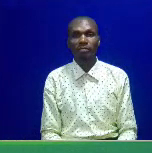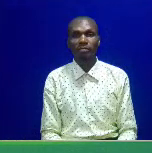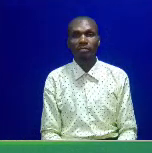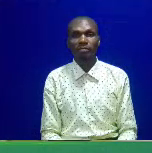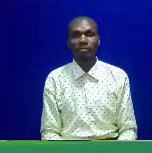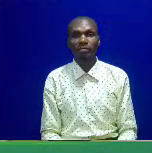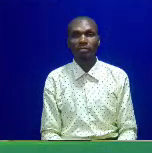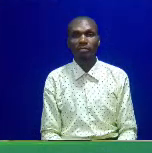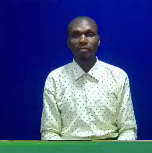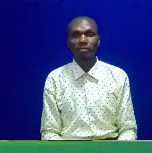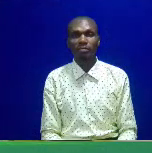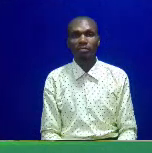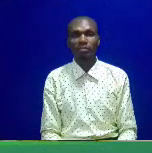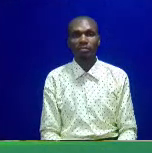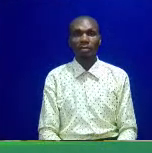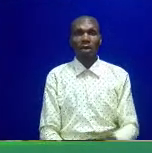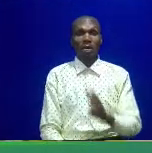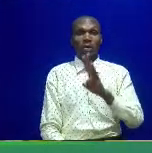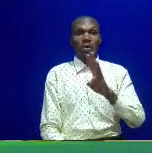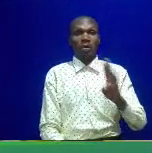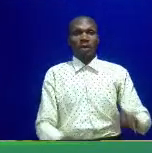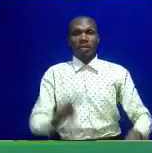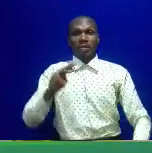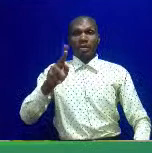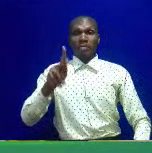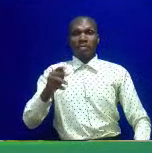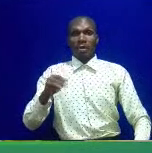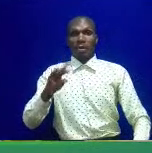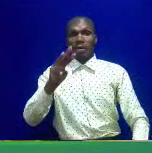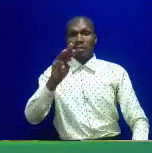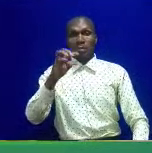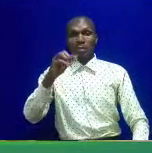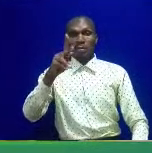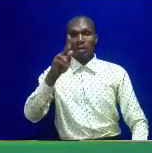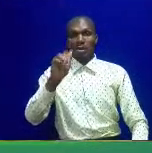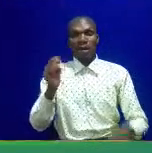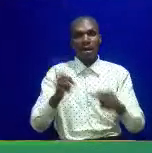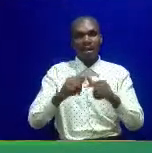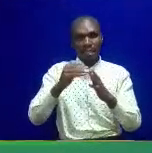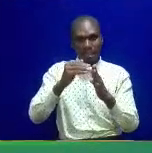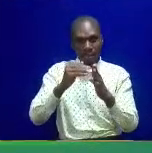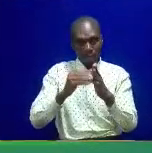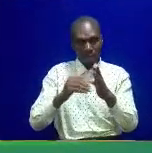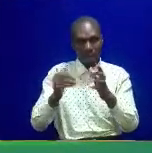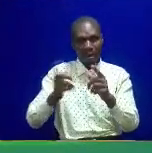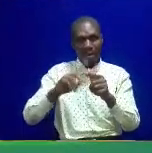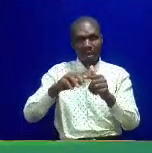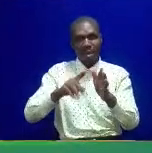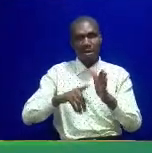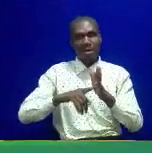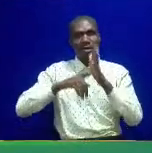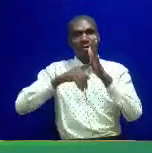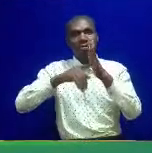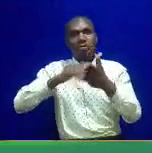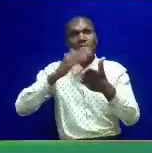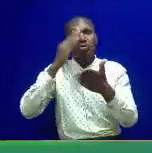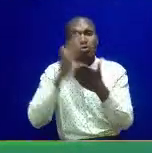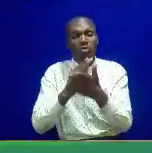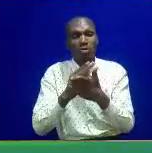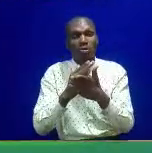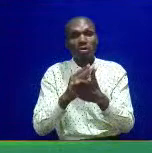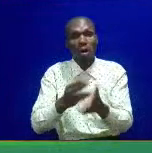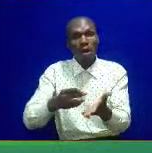through the basaris. Mbunge o West Mogirango Steve Mogaka nateba umuroberi oyo nochikoena kia obwene no bwasio